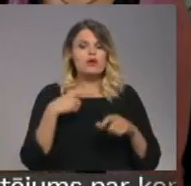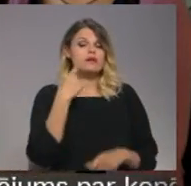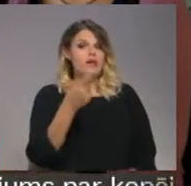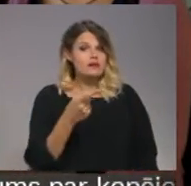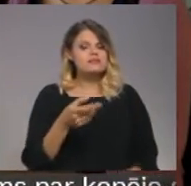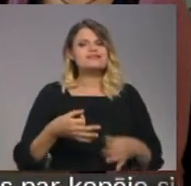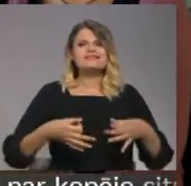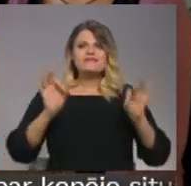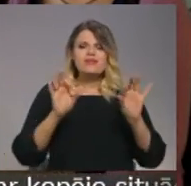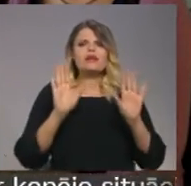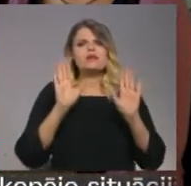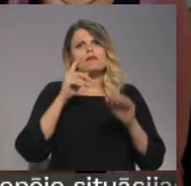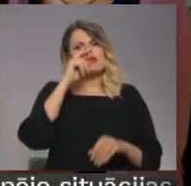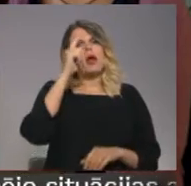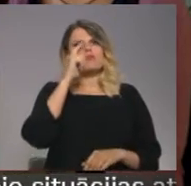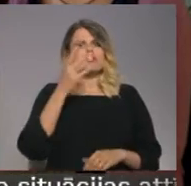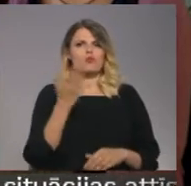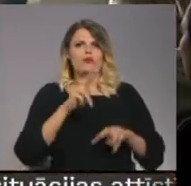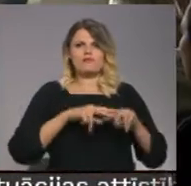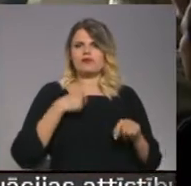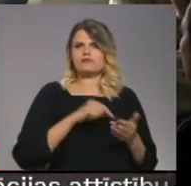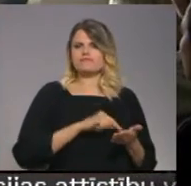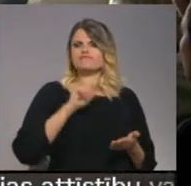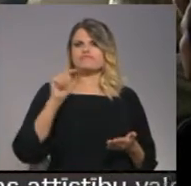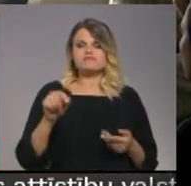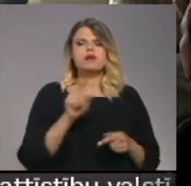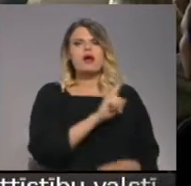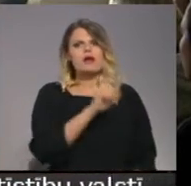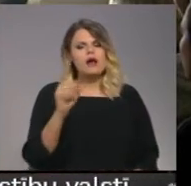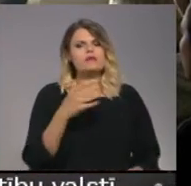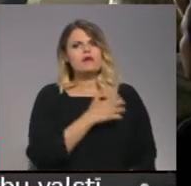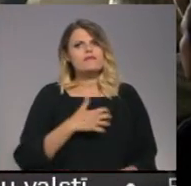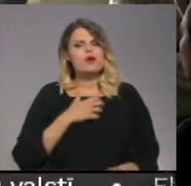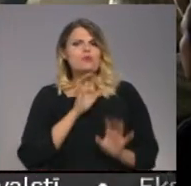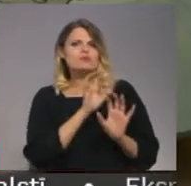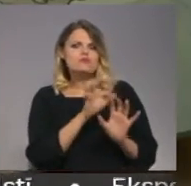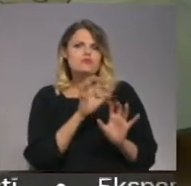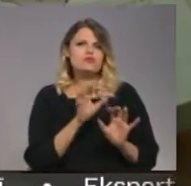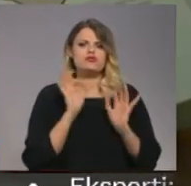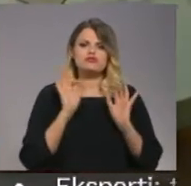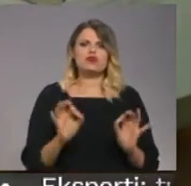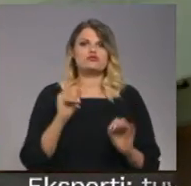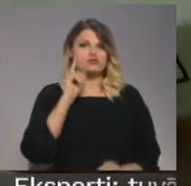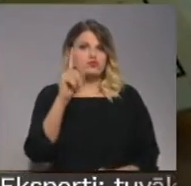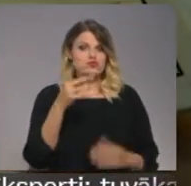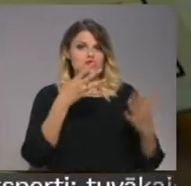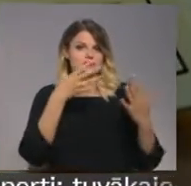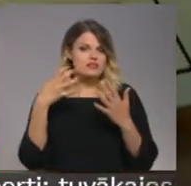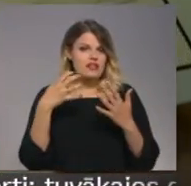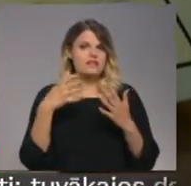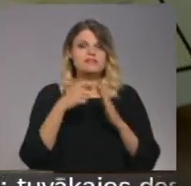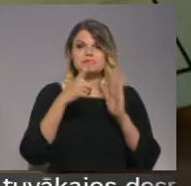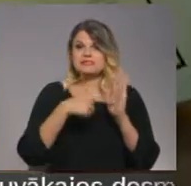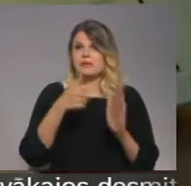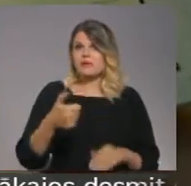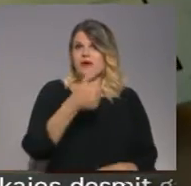Ir svarīgi lepoties ar vietu, no kuras tu nāc, un katram būtu jāpievērš lielāku vērību tam, ka tieši 1917.